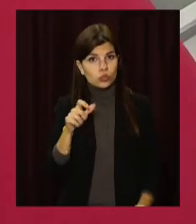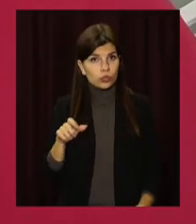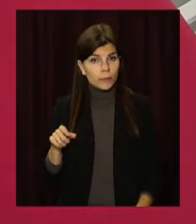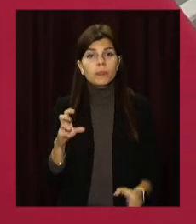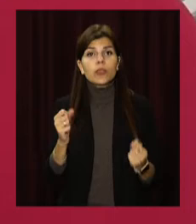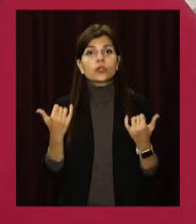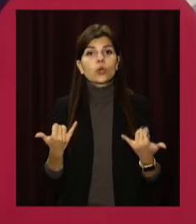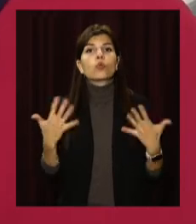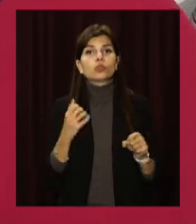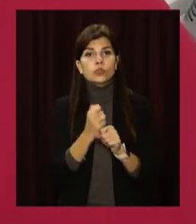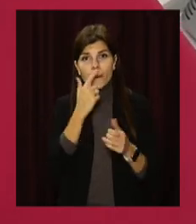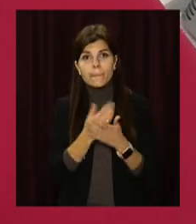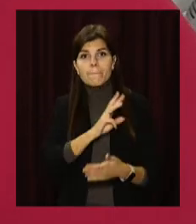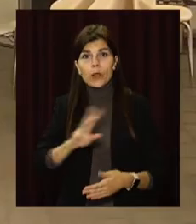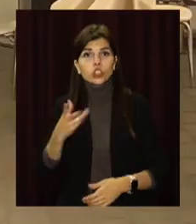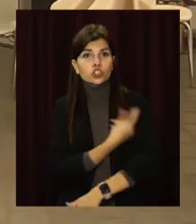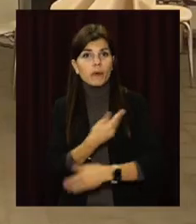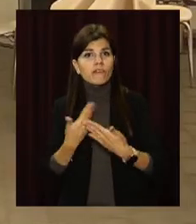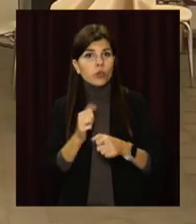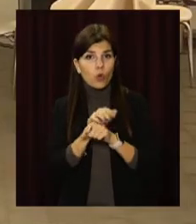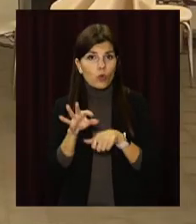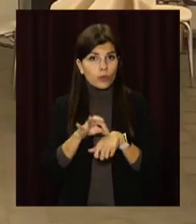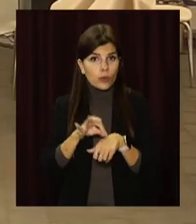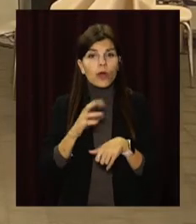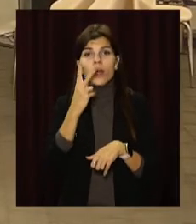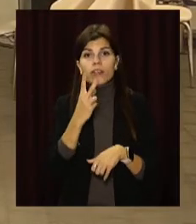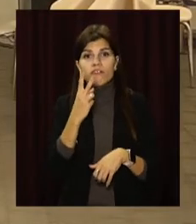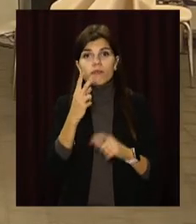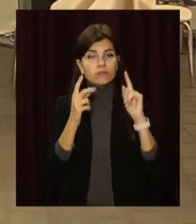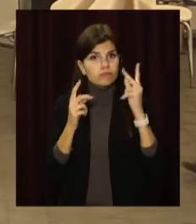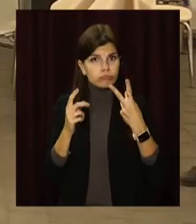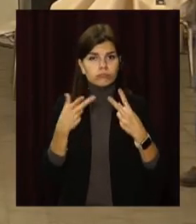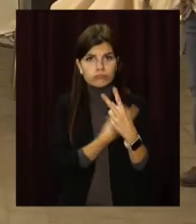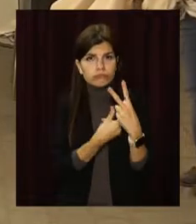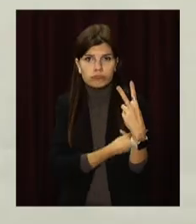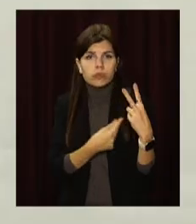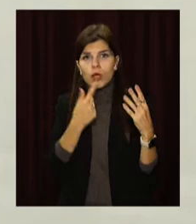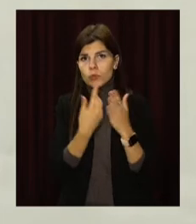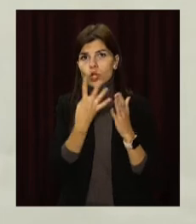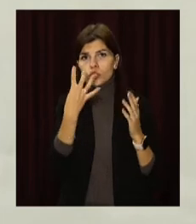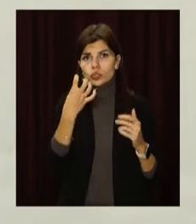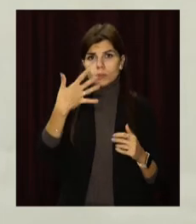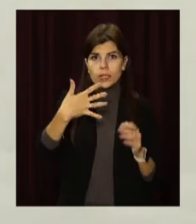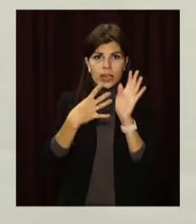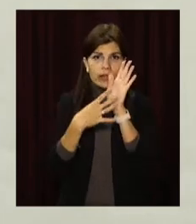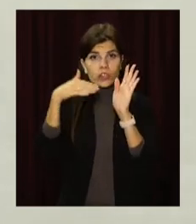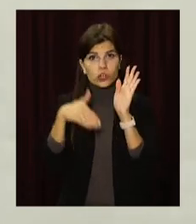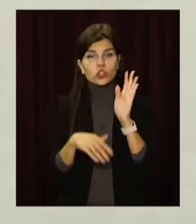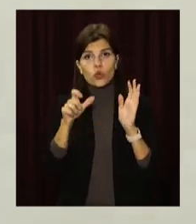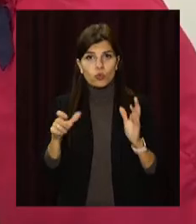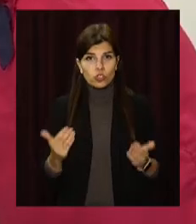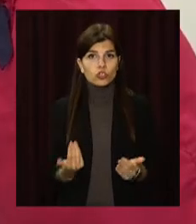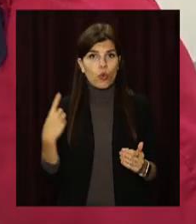На сьогодні вже зробили понад 1 мільйон щеплень від коронавірусу. Двома дозами вакцинували більш ніж 459 тисяч